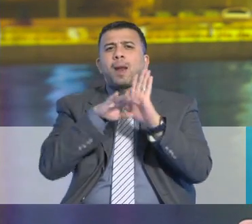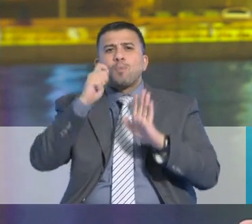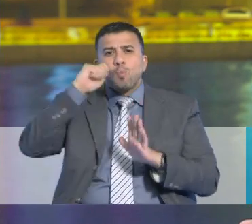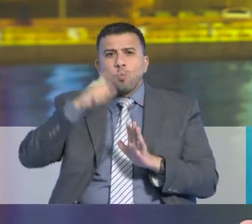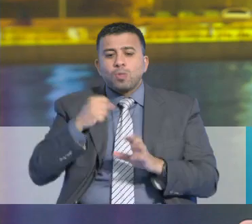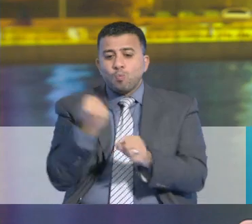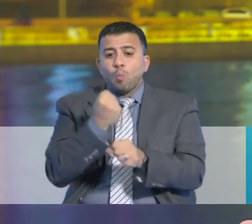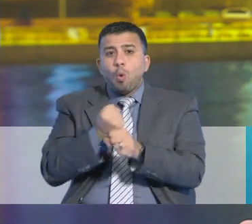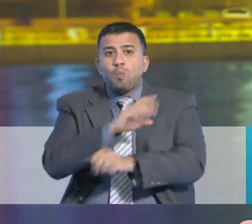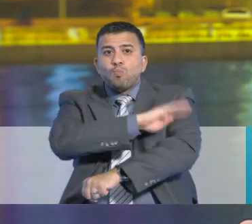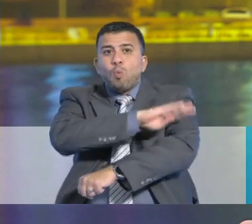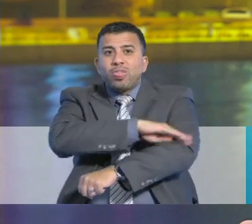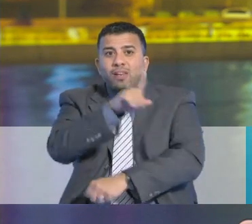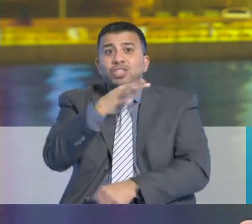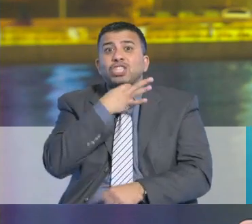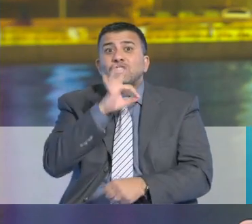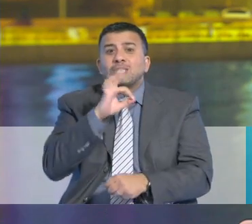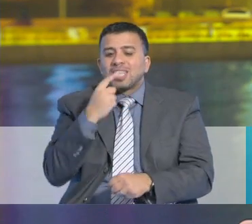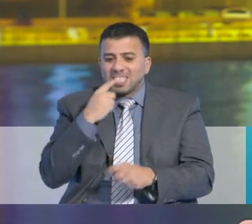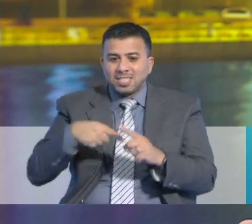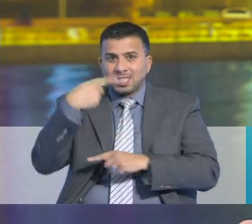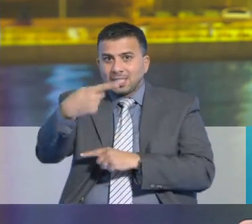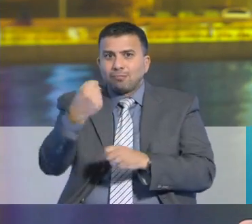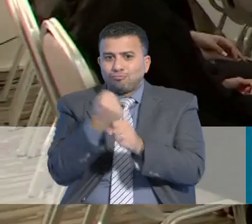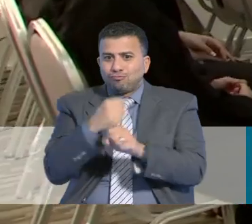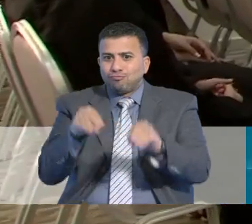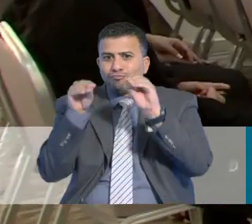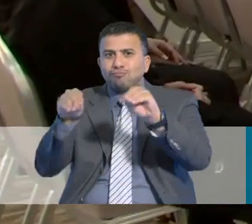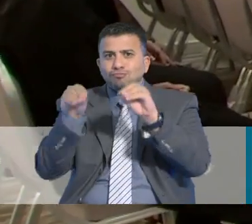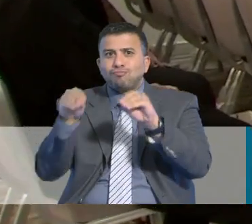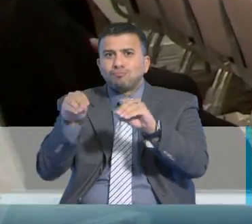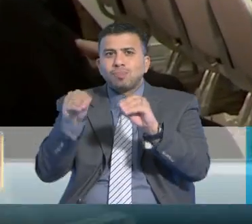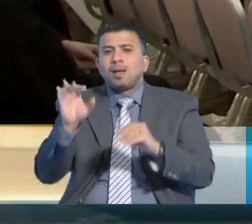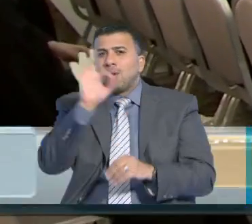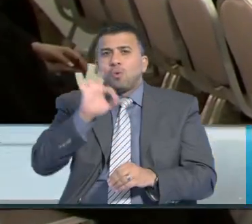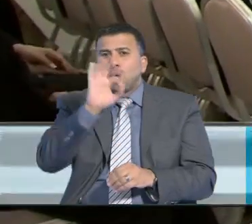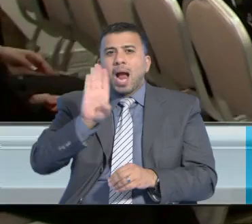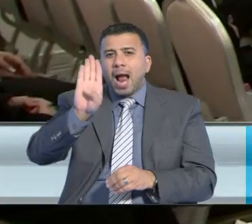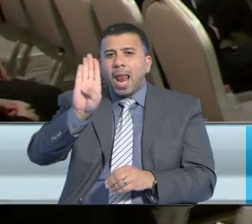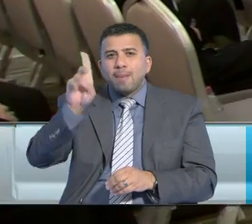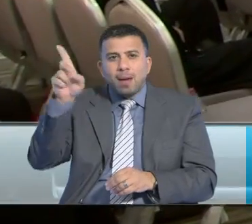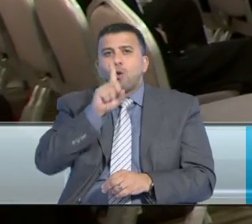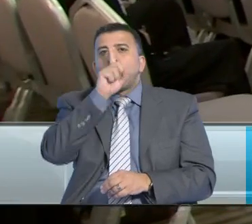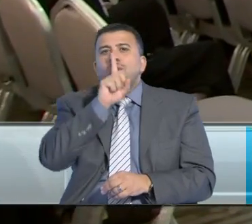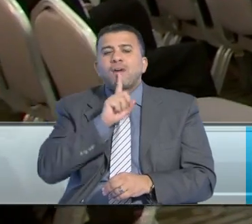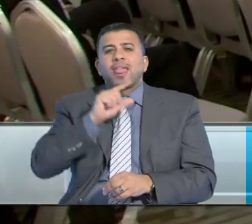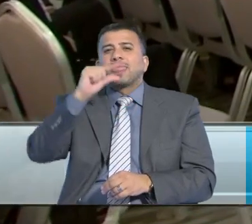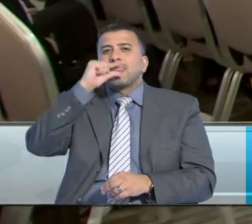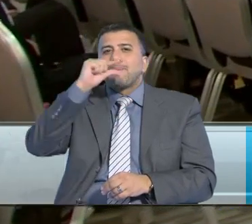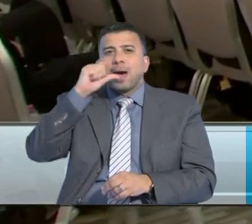لتأهيل الموظفين الجدد للعام الجاري، وذلك في أفرع الدائرة بمدينة كلباء وخورفكان ودبا